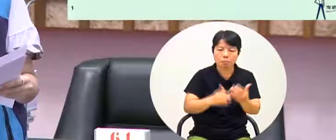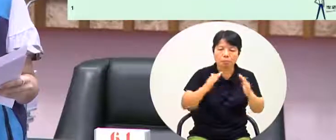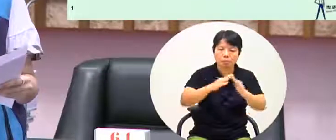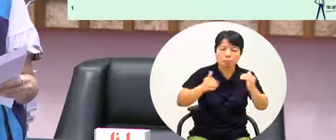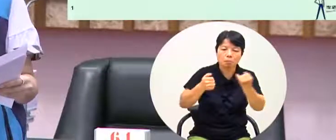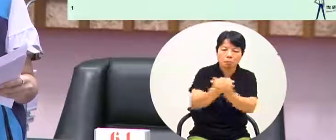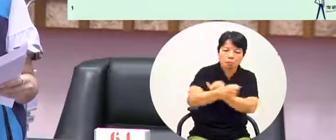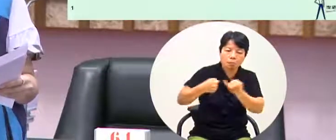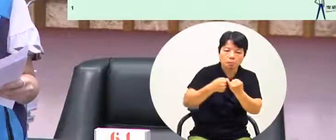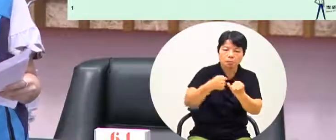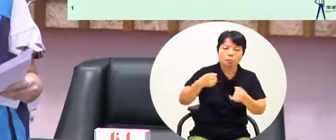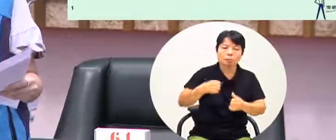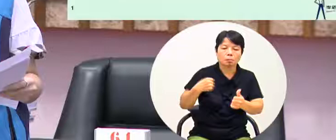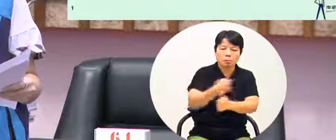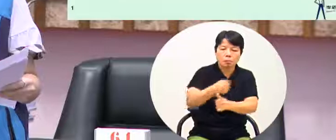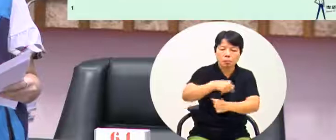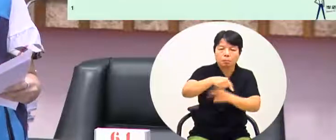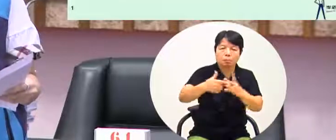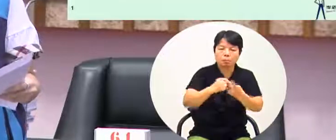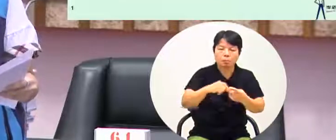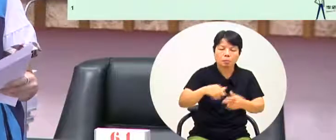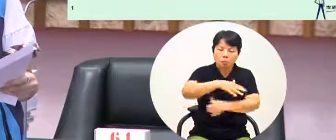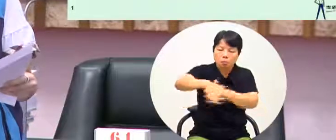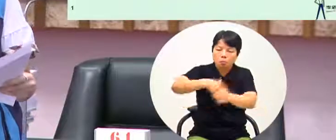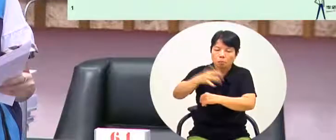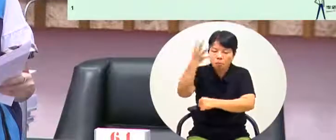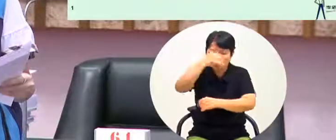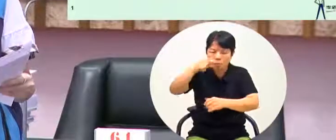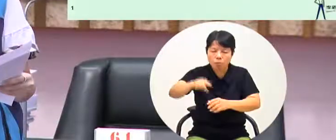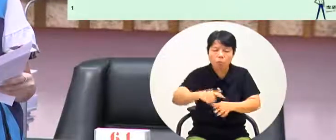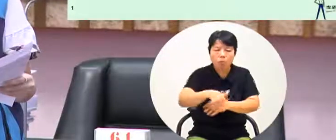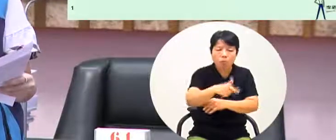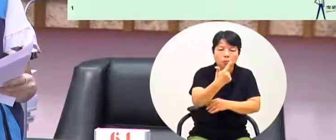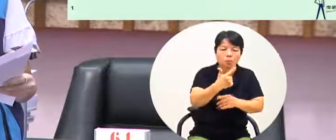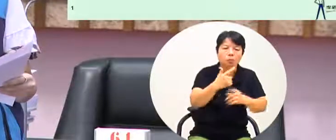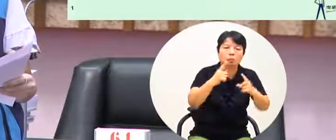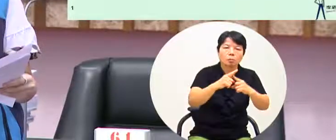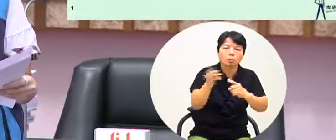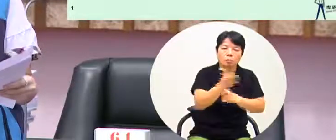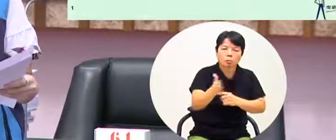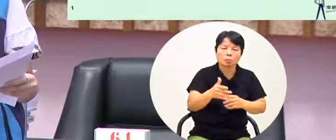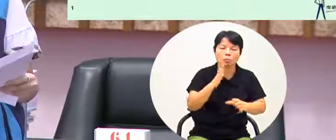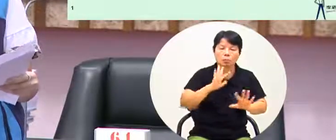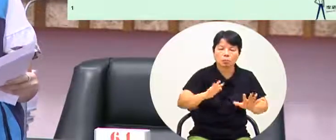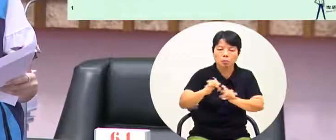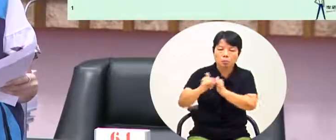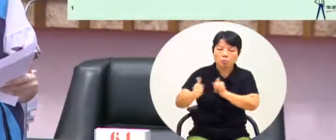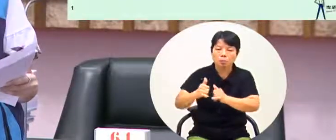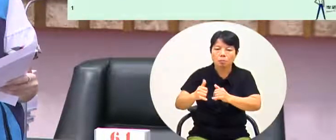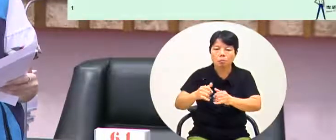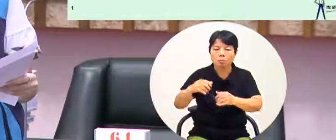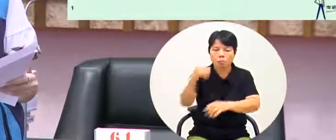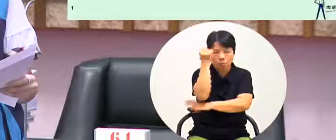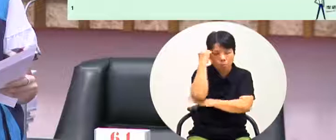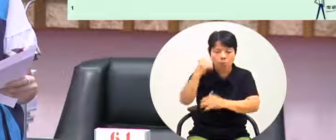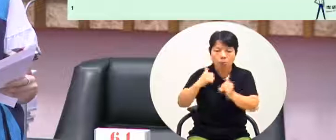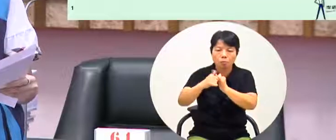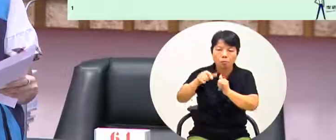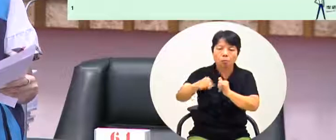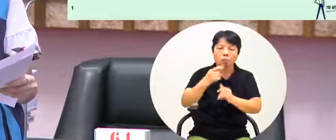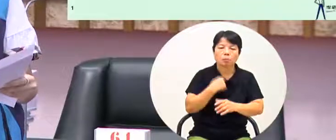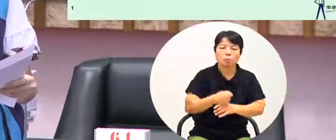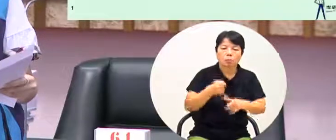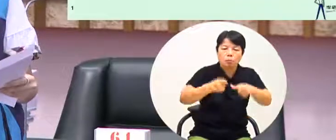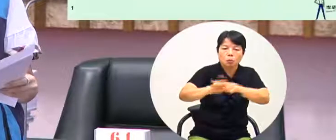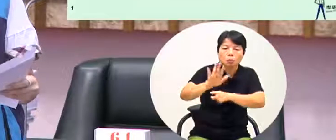高达600多户。那高雄目前还有多少社会住宅哦？然后有多少公有出租住宅？是不是已经有公